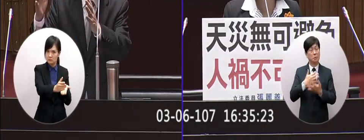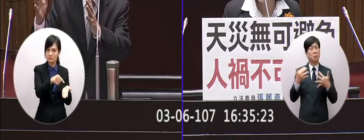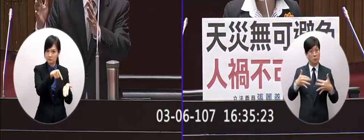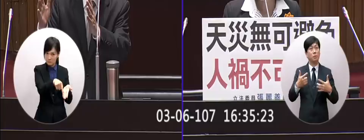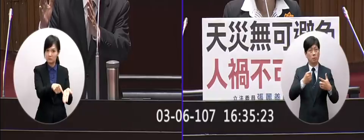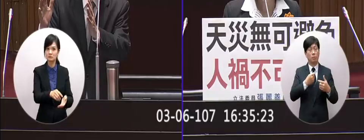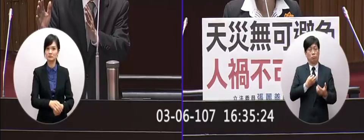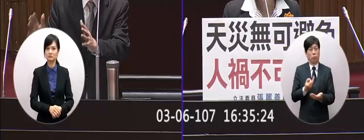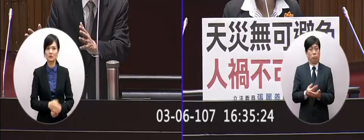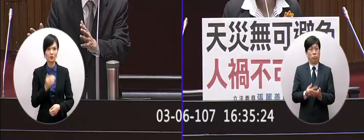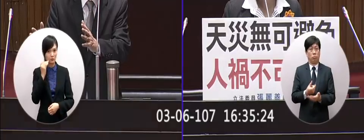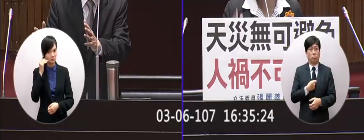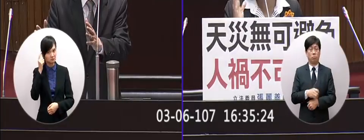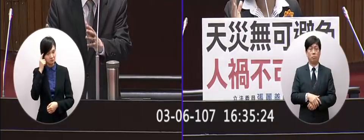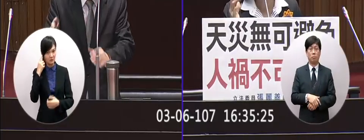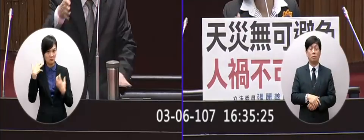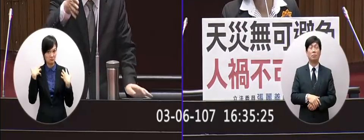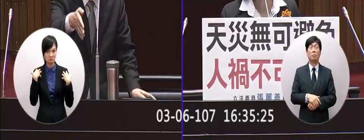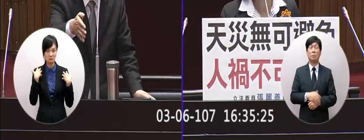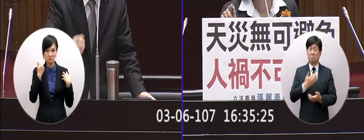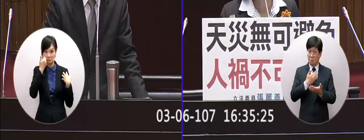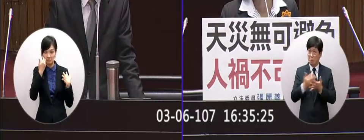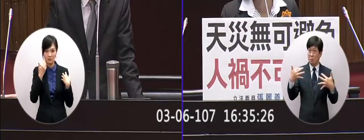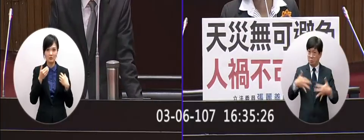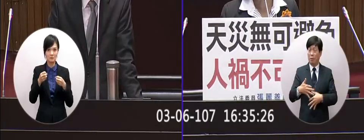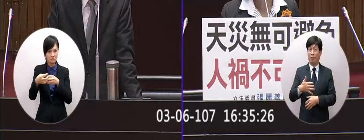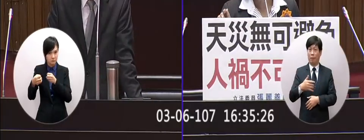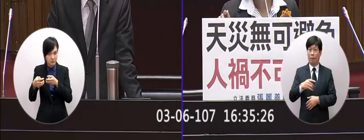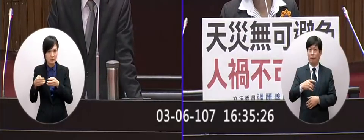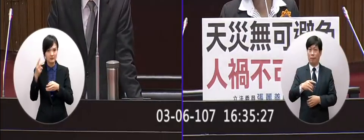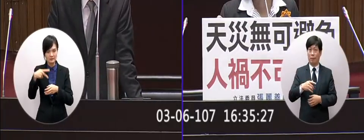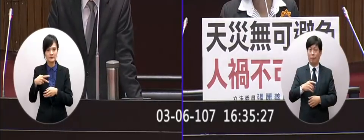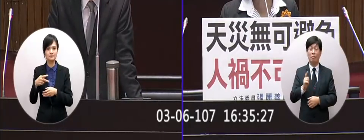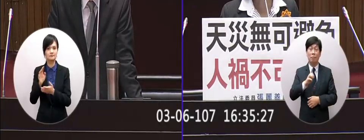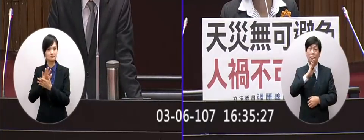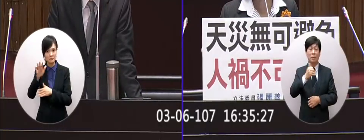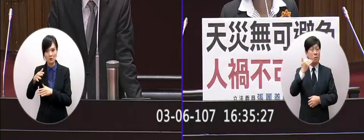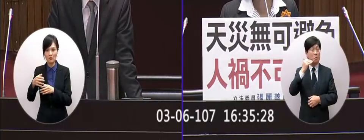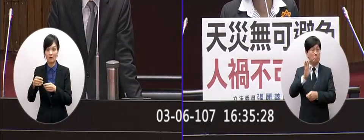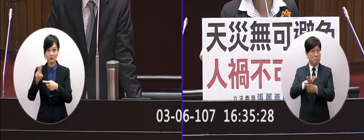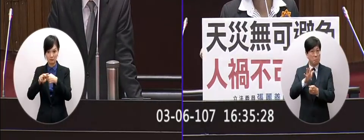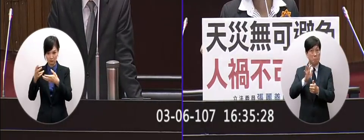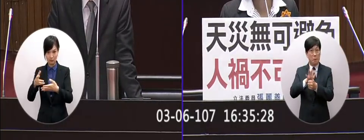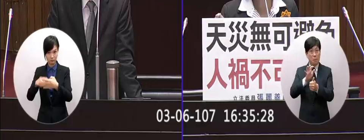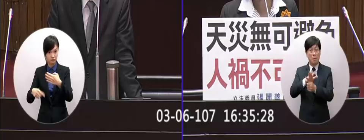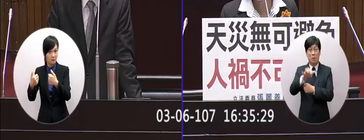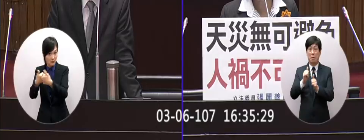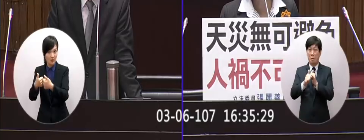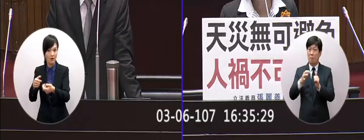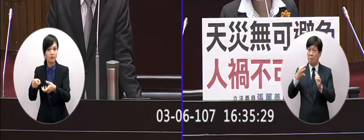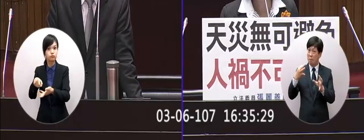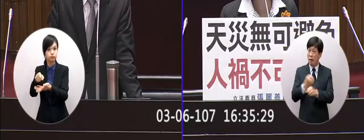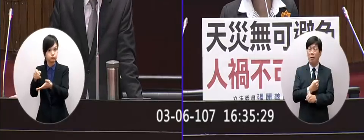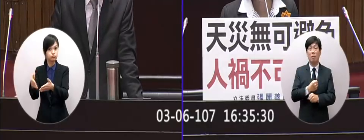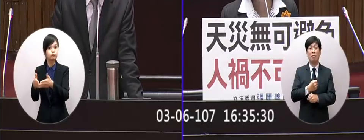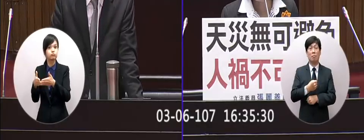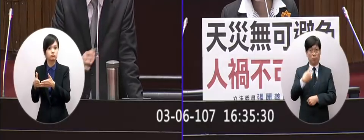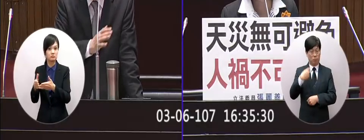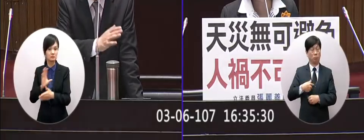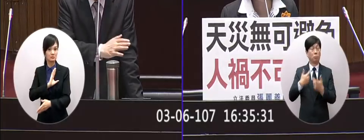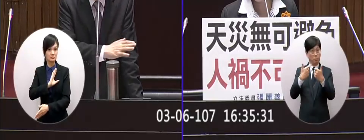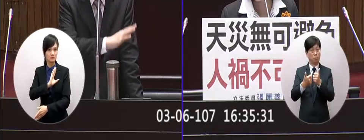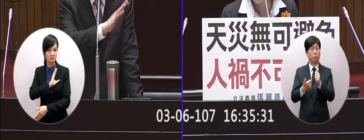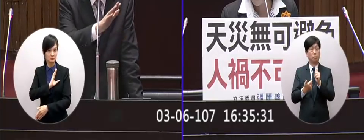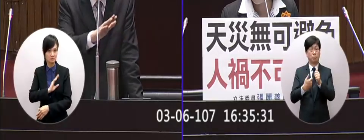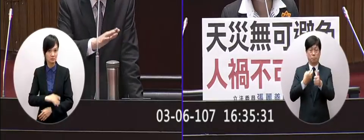问题就是要理赔啊！ 如果说要讨论责任的话， 解决问题就是要 讨论这个董 事会啊，帮农民的损失要给予合理的补